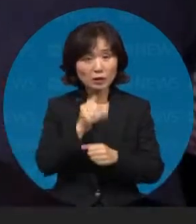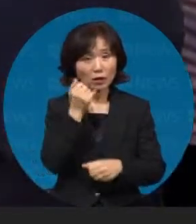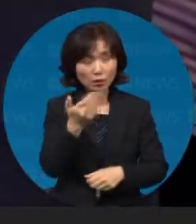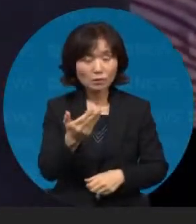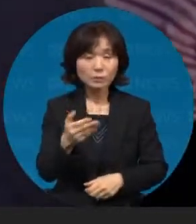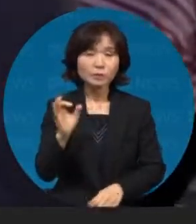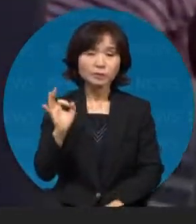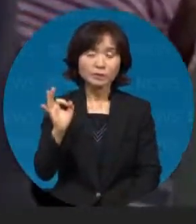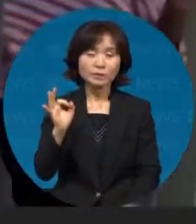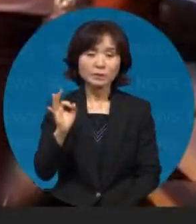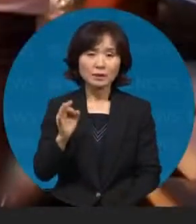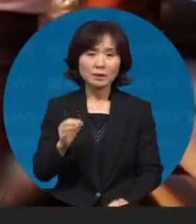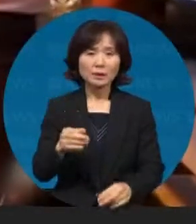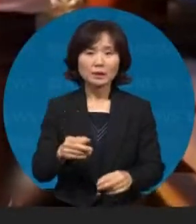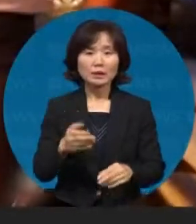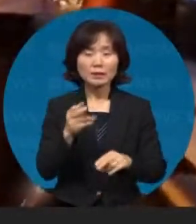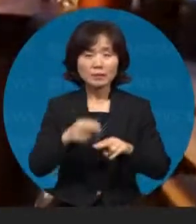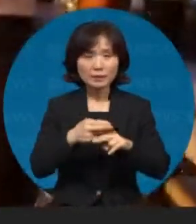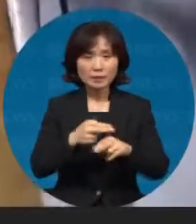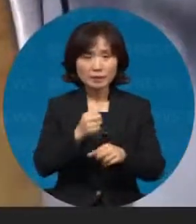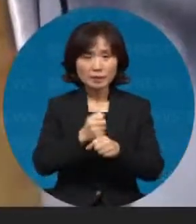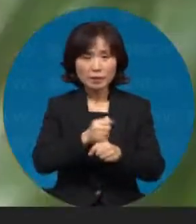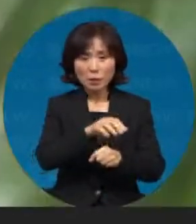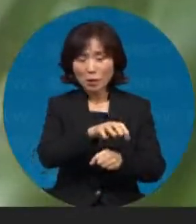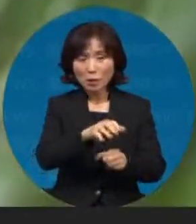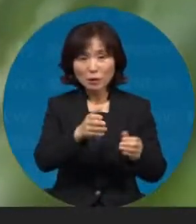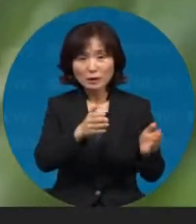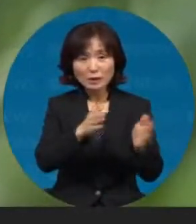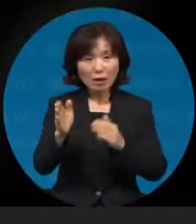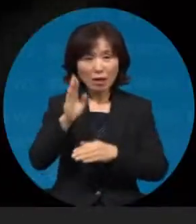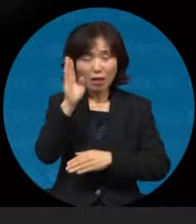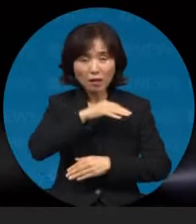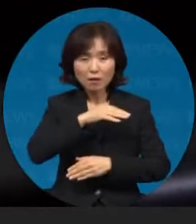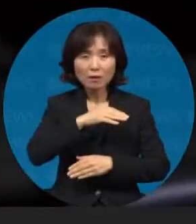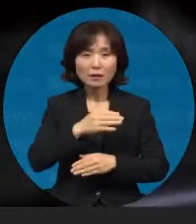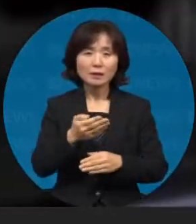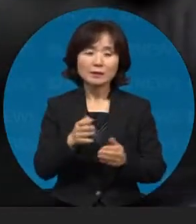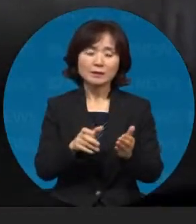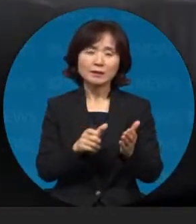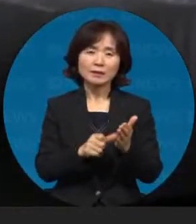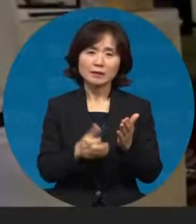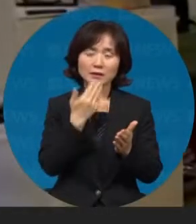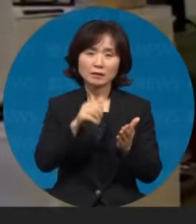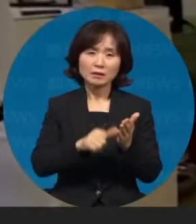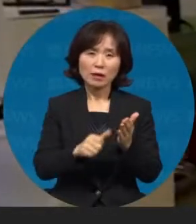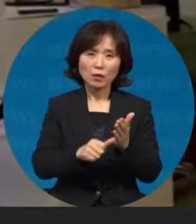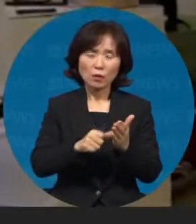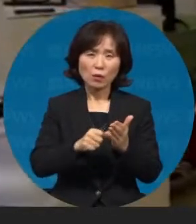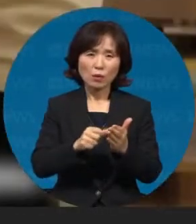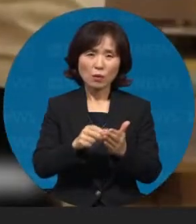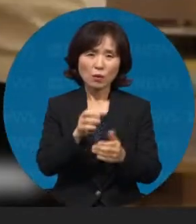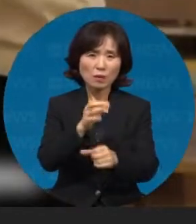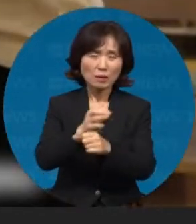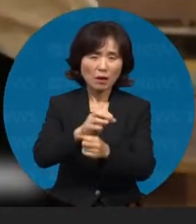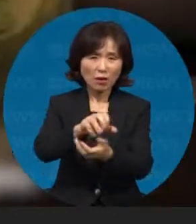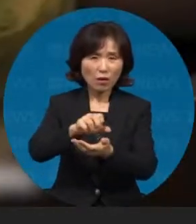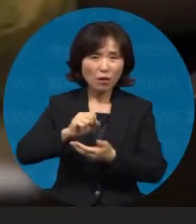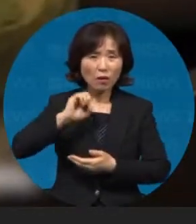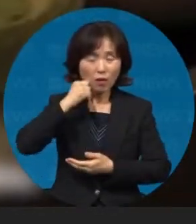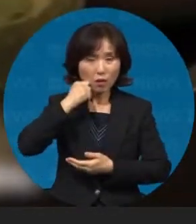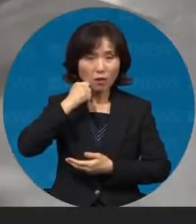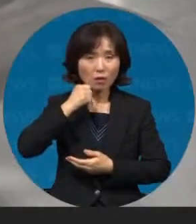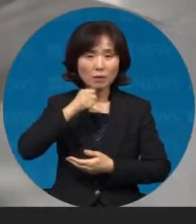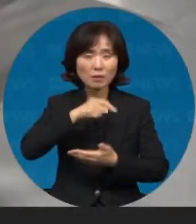제대로 된 주방 시설도 없고 식재료도 구하기 힘든 재난 현장. 하지만 월드 센트럴 키친의